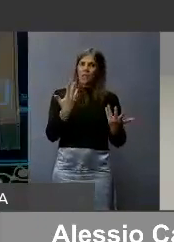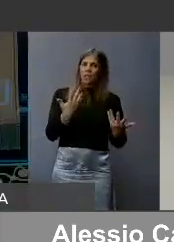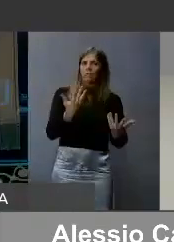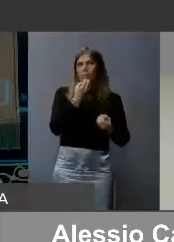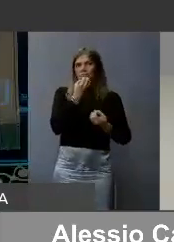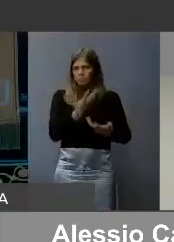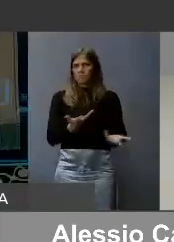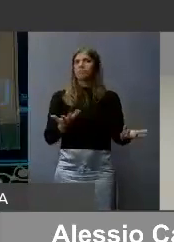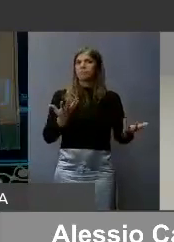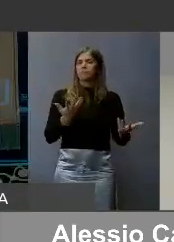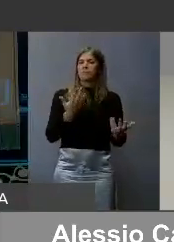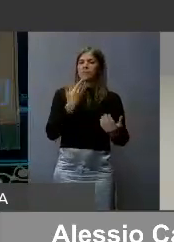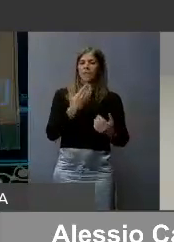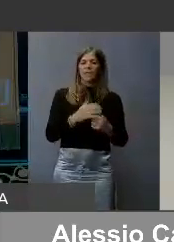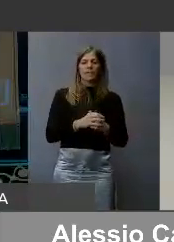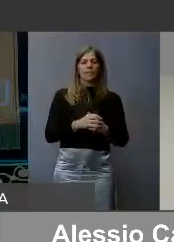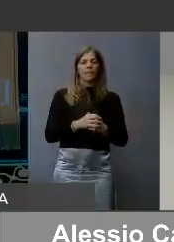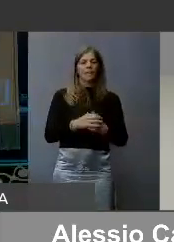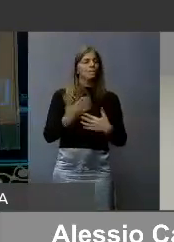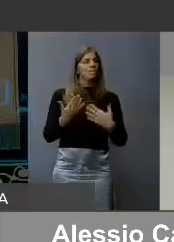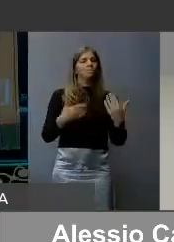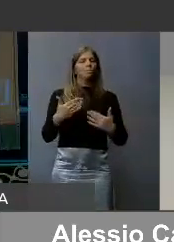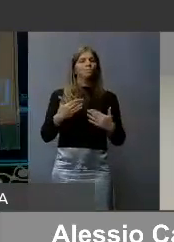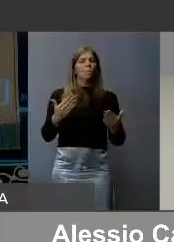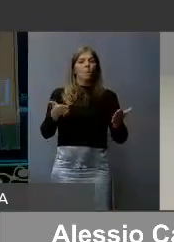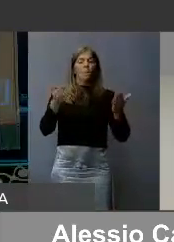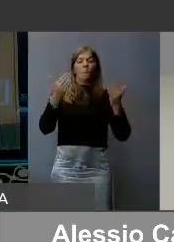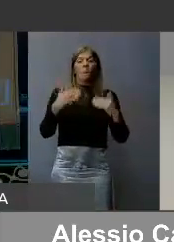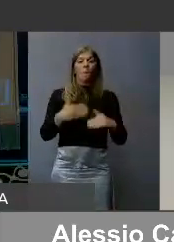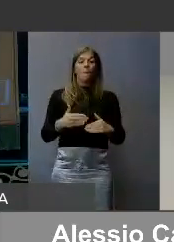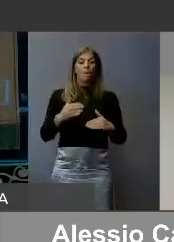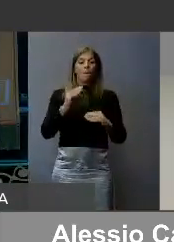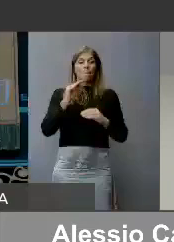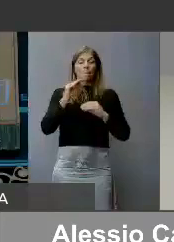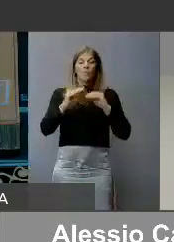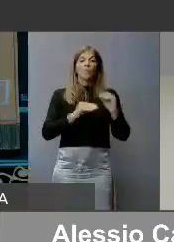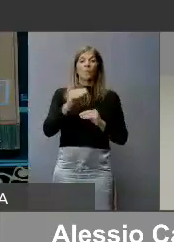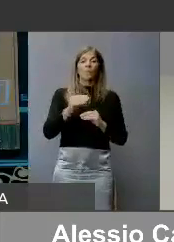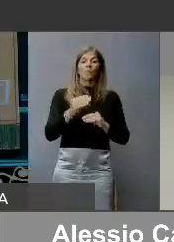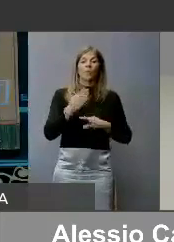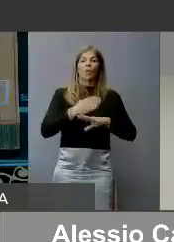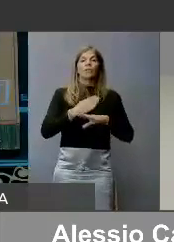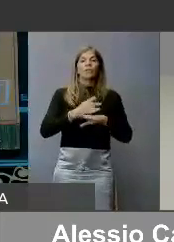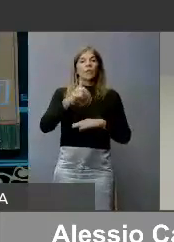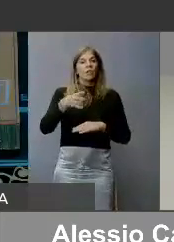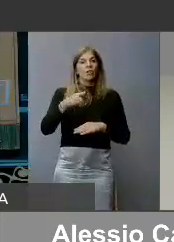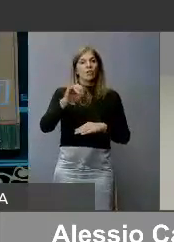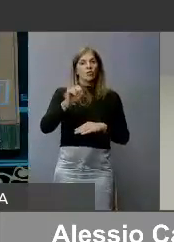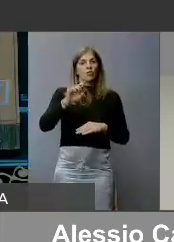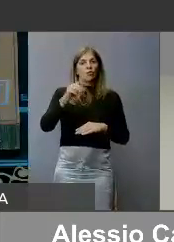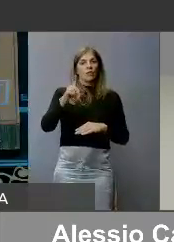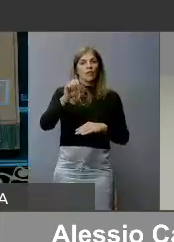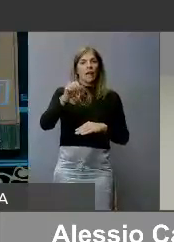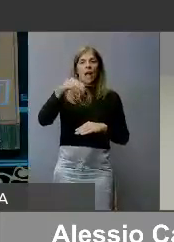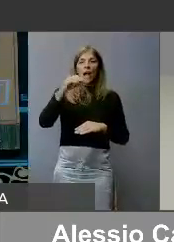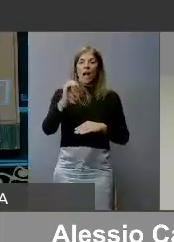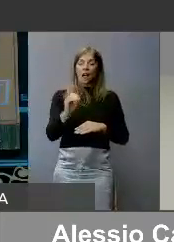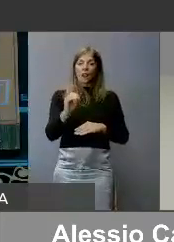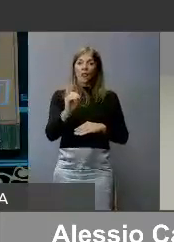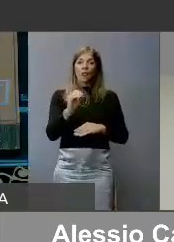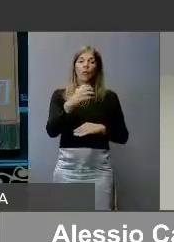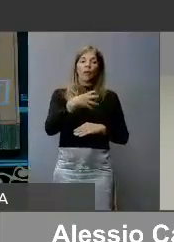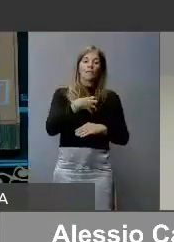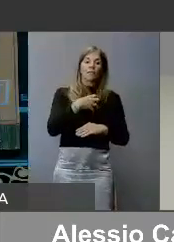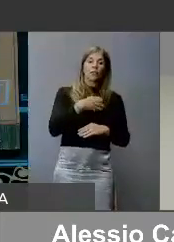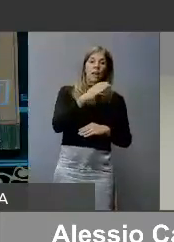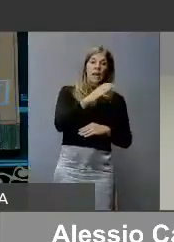allora molto bene procediamo speditamente con la prossima interrogazione consigliere giordano l'assessore campo ora